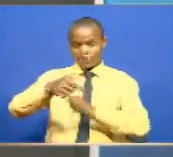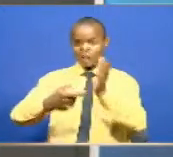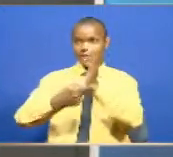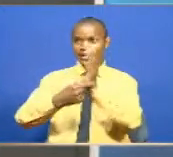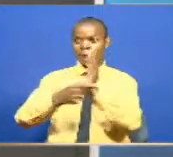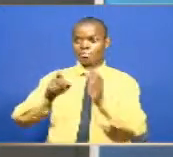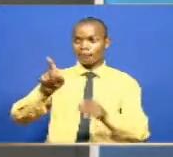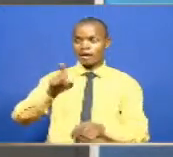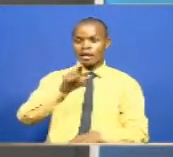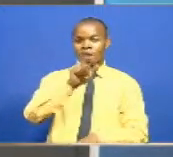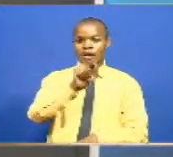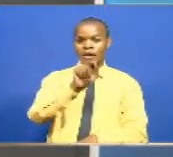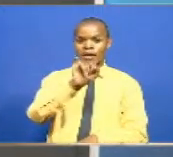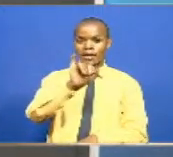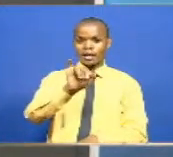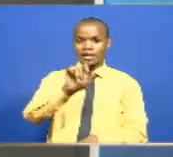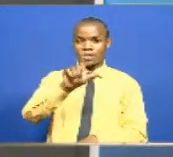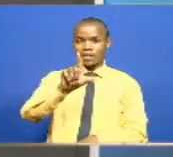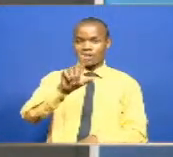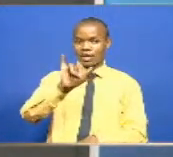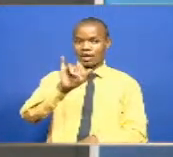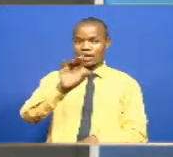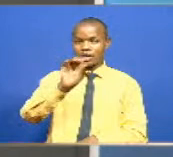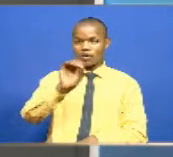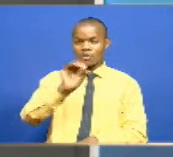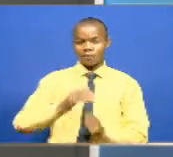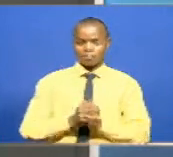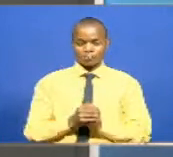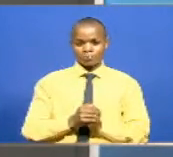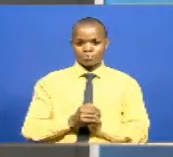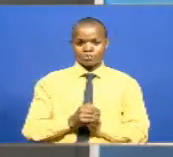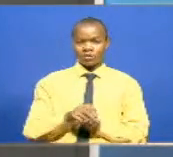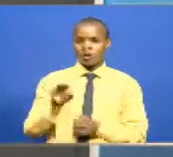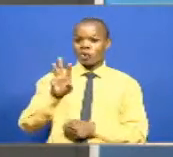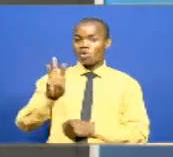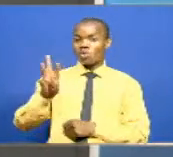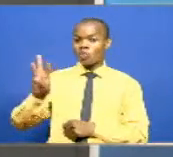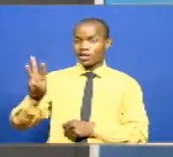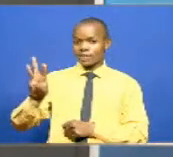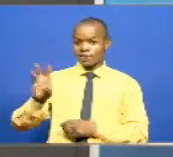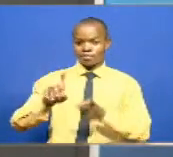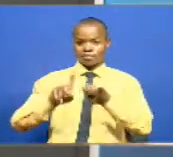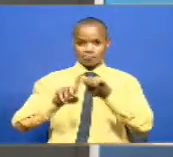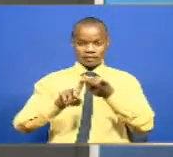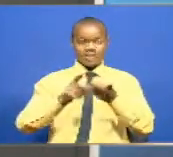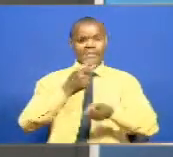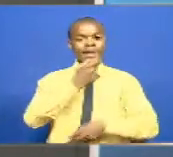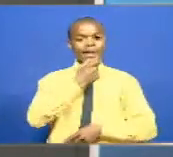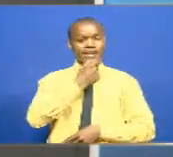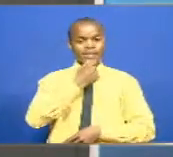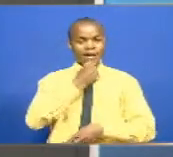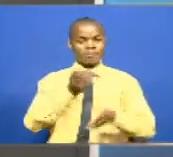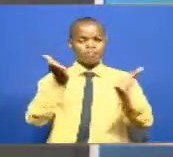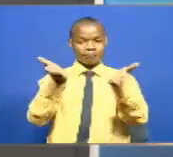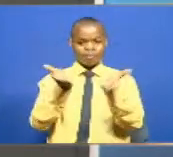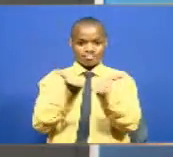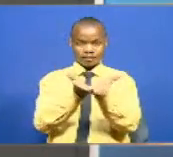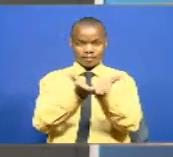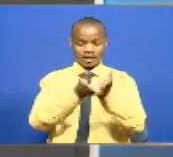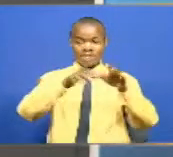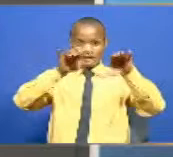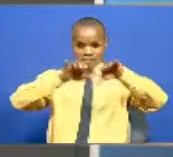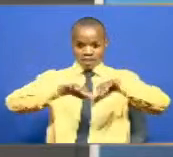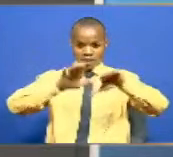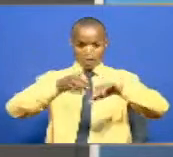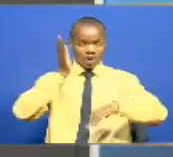langu ni Tilio Marco. Maeneo ya magharibi, Nyanza na baadhi ya sehemu za Rift Valley, kuna tarajiwa kuna rasharasha za